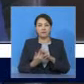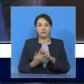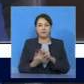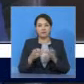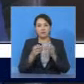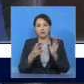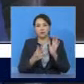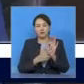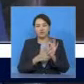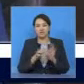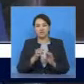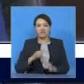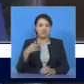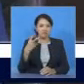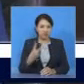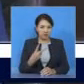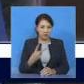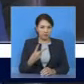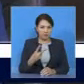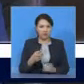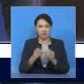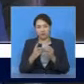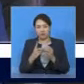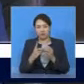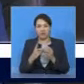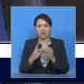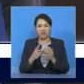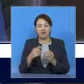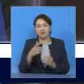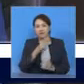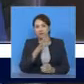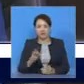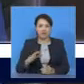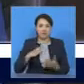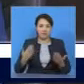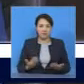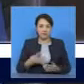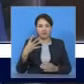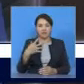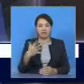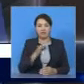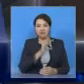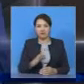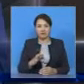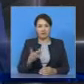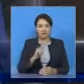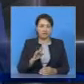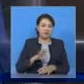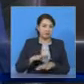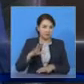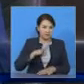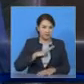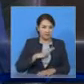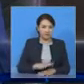Ауылдың 18 елді мекенінің екеуіне негізіне 11 де 1%-на тұрғындар 45% газбен қамтамасыз